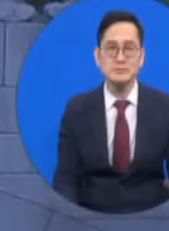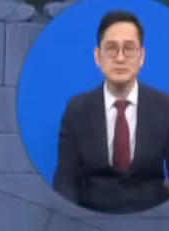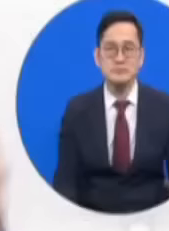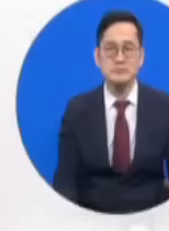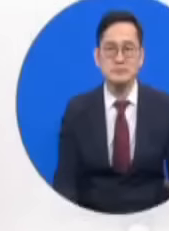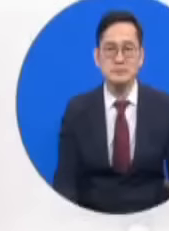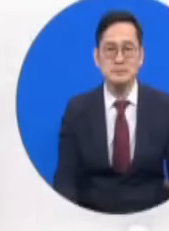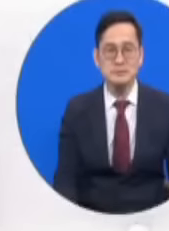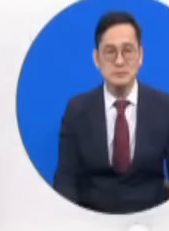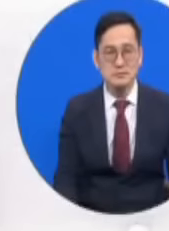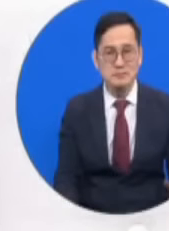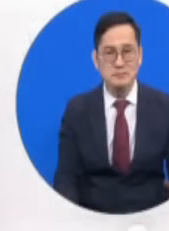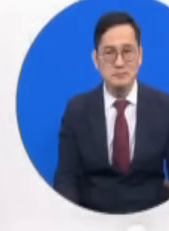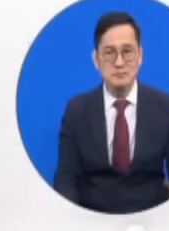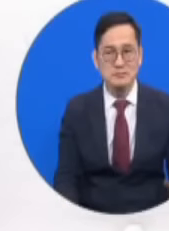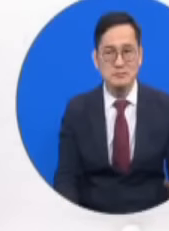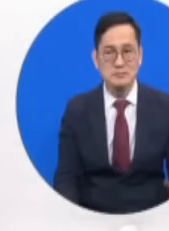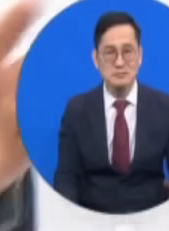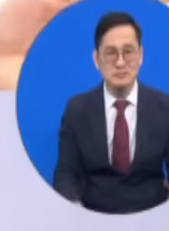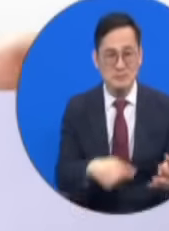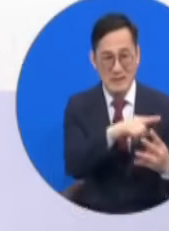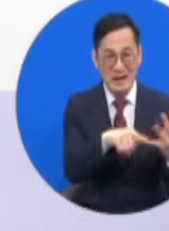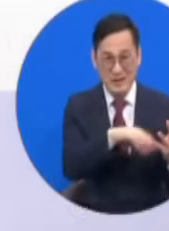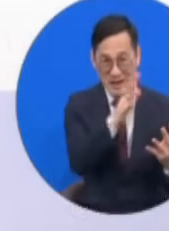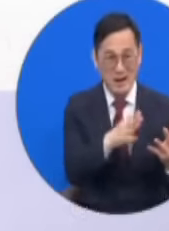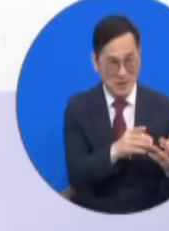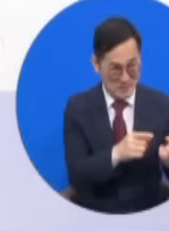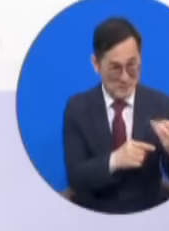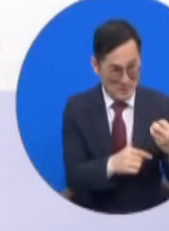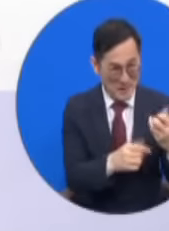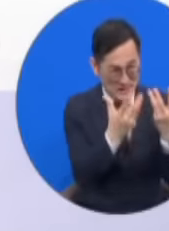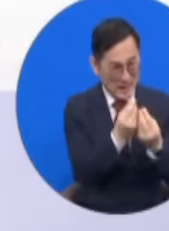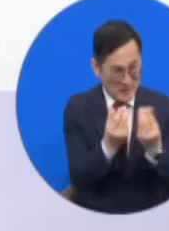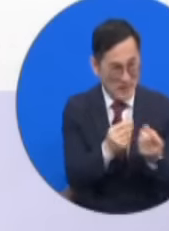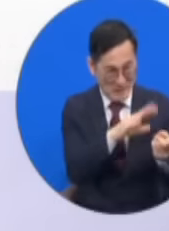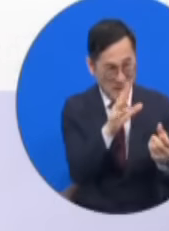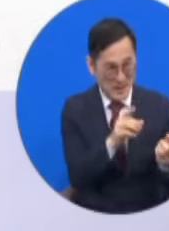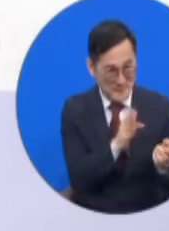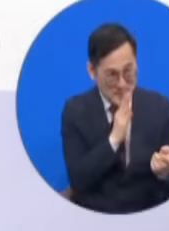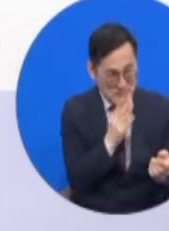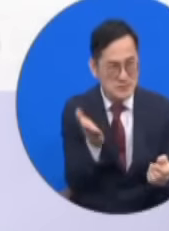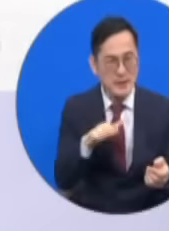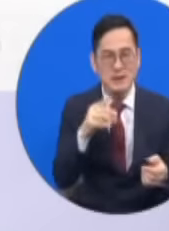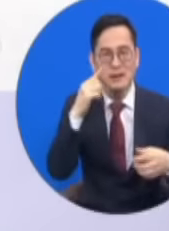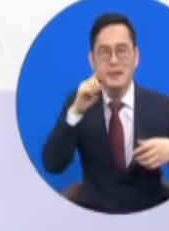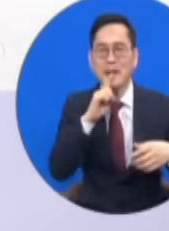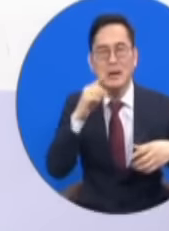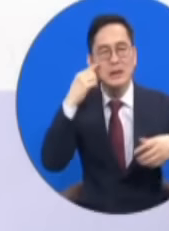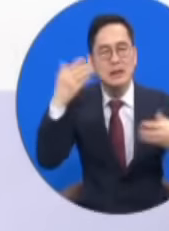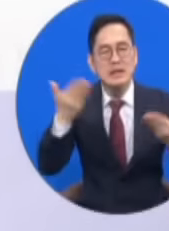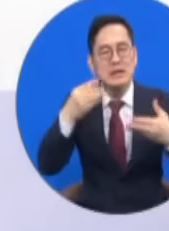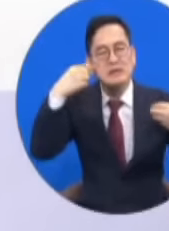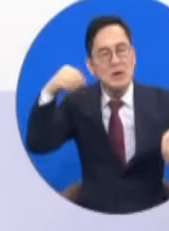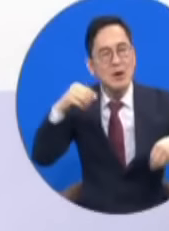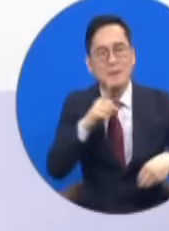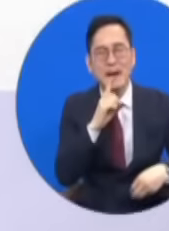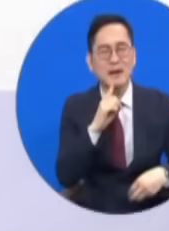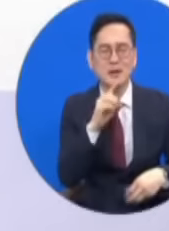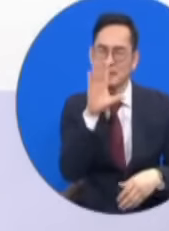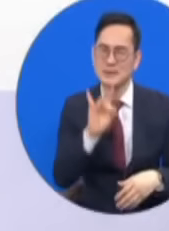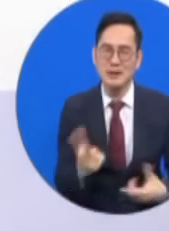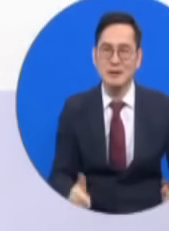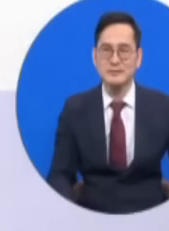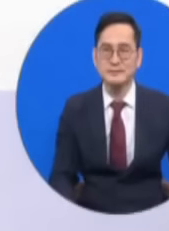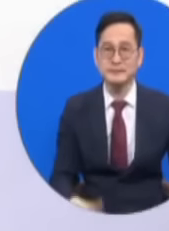다 맞는다 하더라도 그건 있을 수 없는 얘기고 말이 안 되는 소리예요. 본인이 아마 그런 것 같아요. 아, 내가 뭐